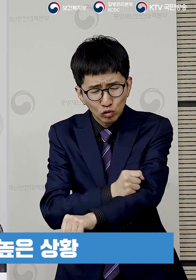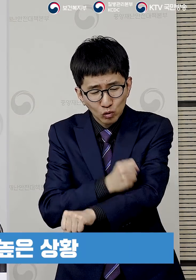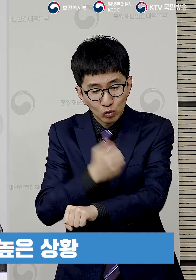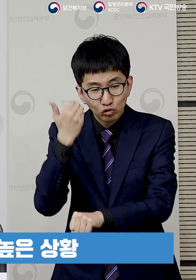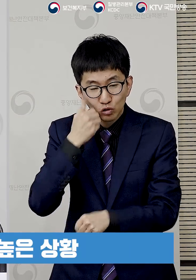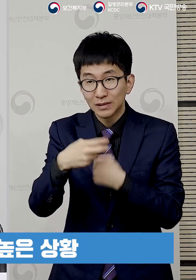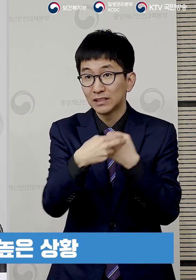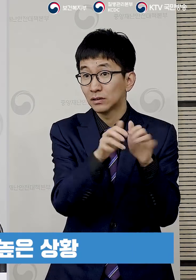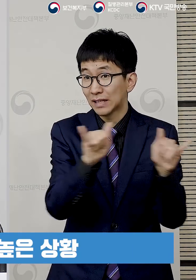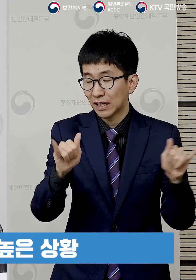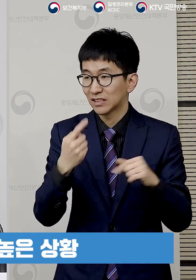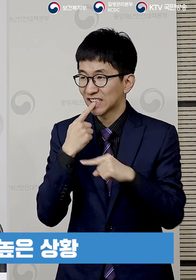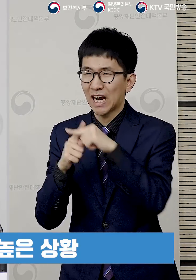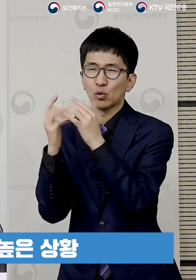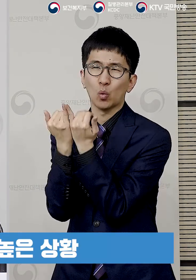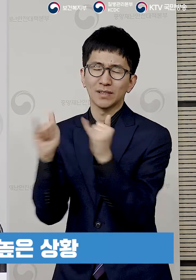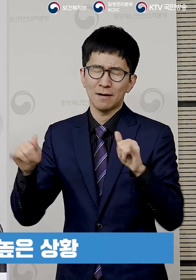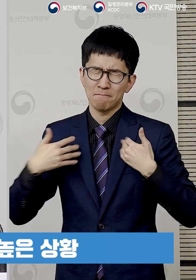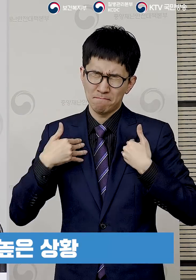대구와 경북같이